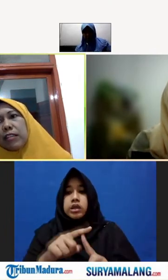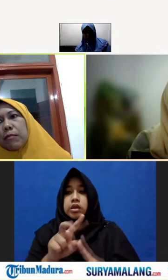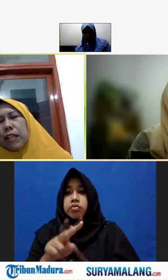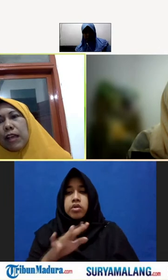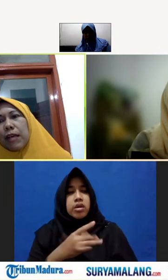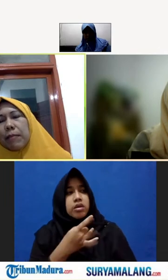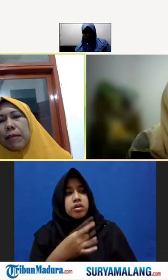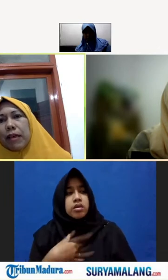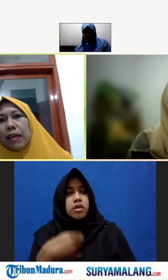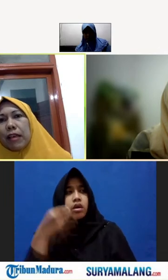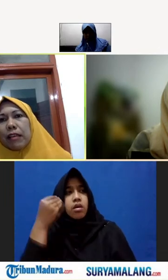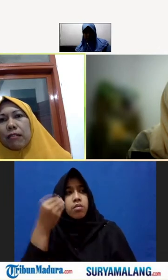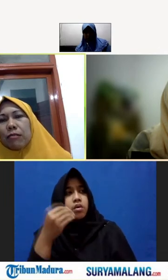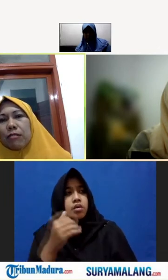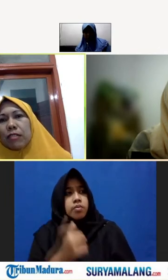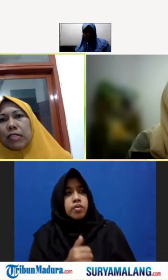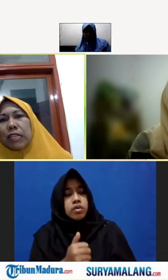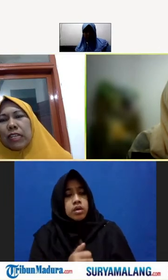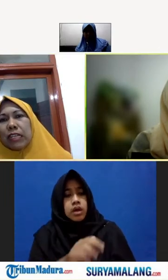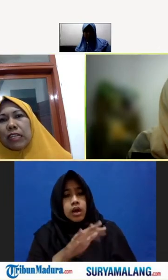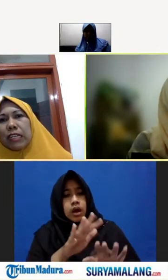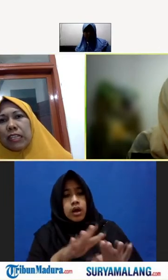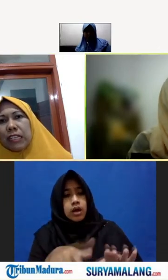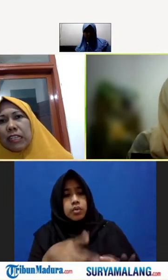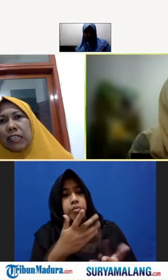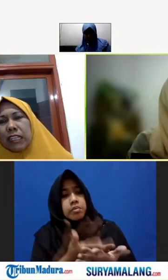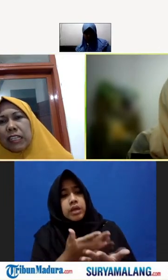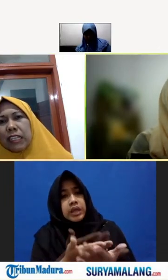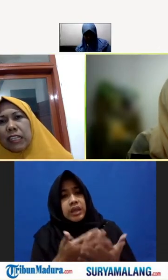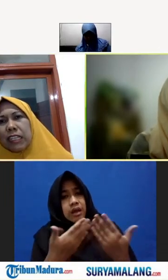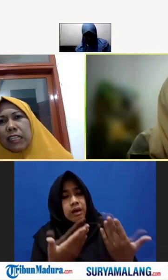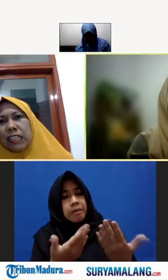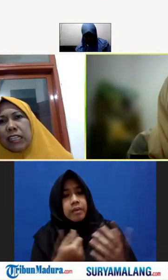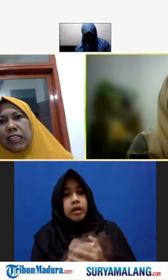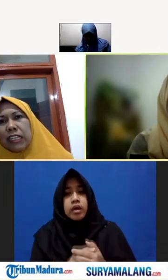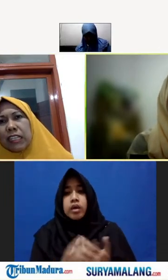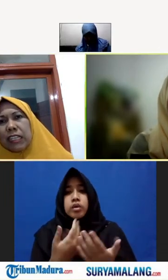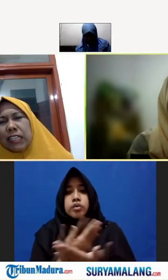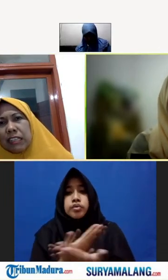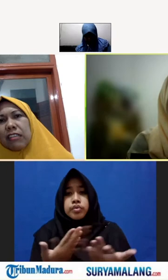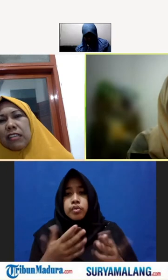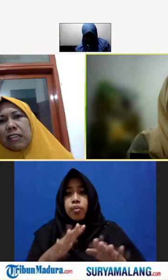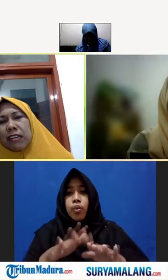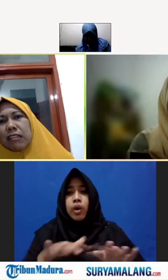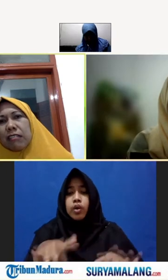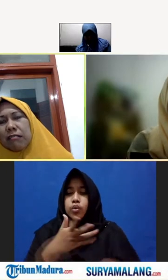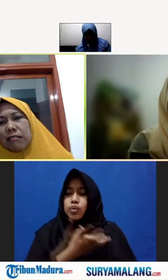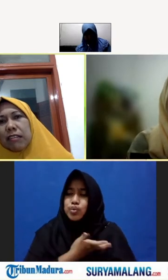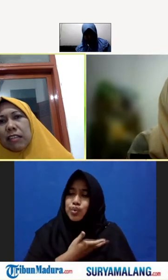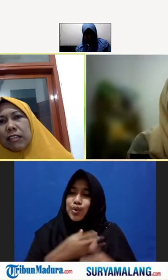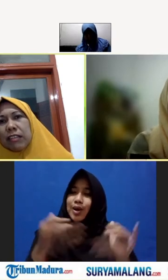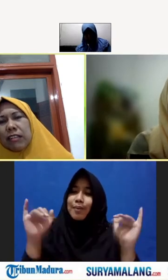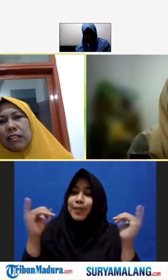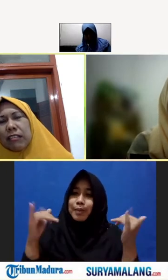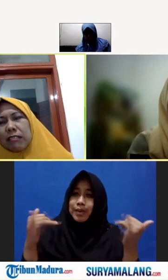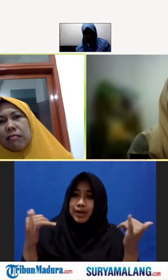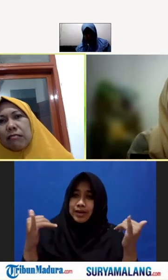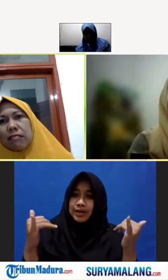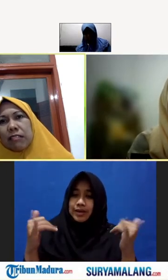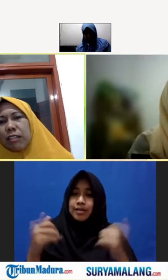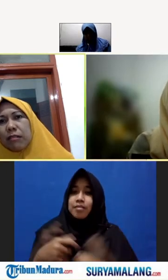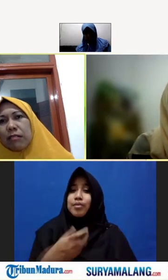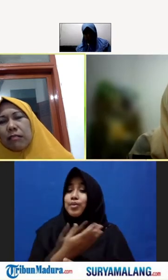bingung anaknya minta apa. Solusinya semua anak tuh suka bermain kok, Bu. Iya. Semua anak tuh suka